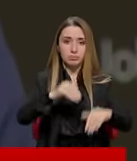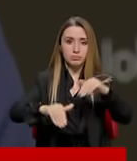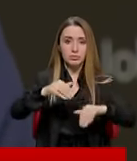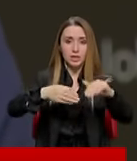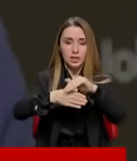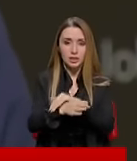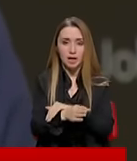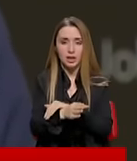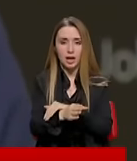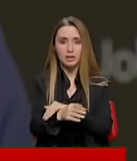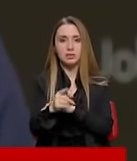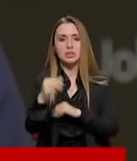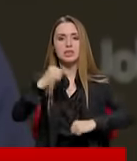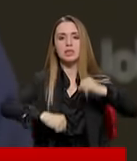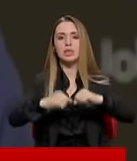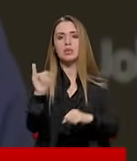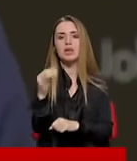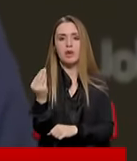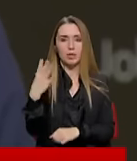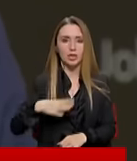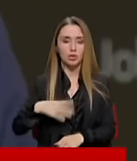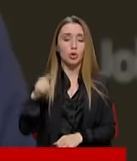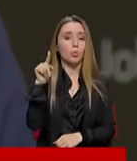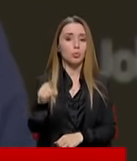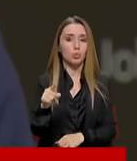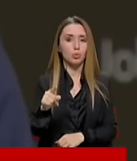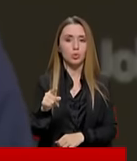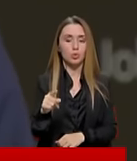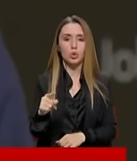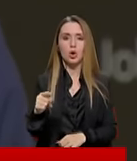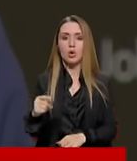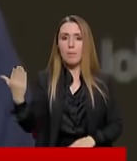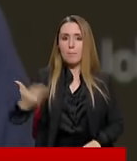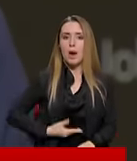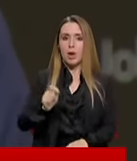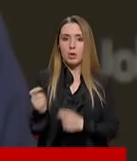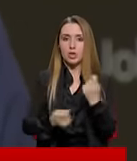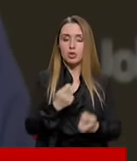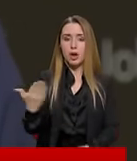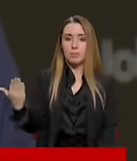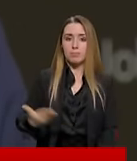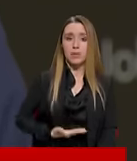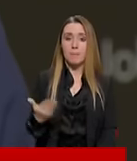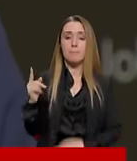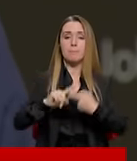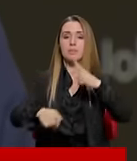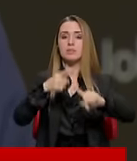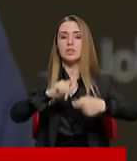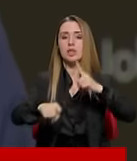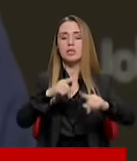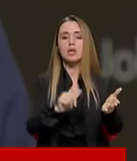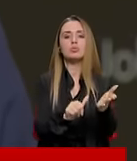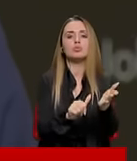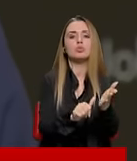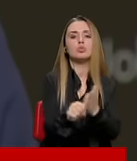bu söylemlerle rakibi zayıflatmak istiyorlar Bu artık belaltı siyasetidir ve bu belaltı siyaseti bütün